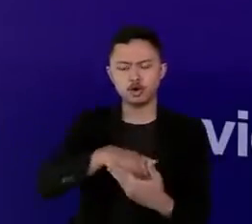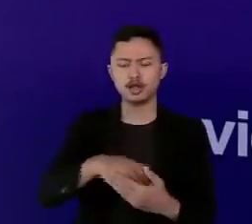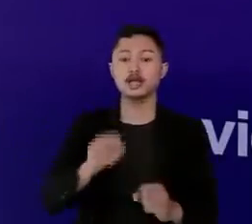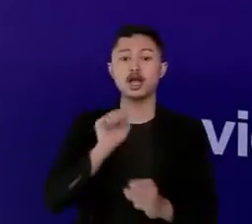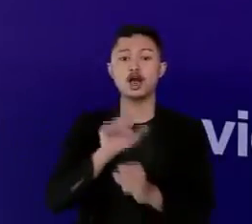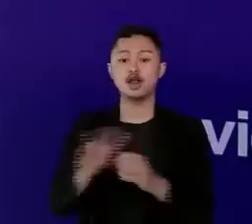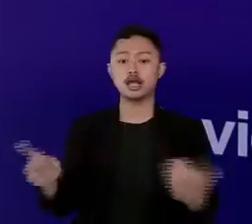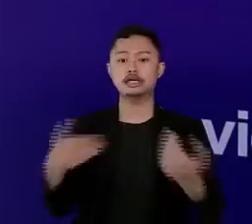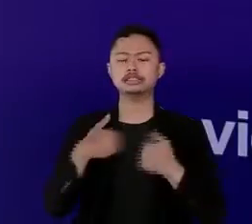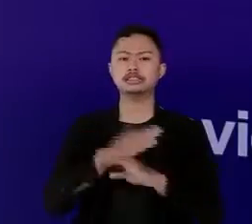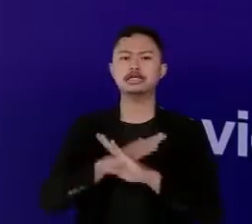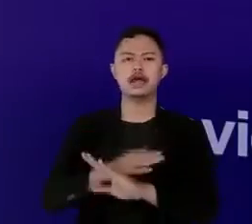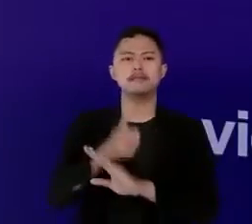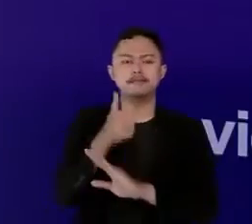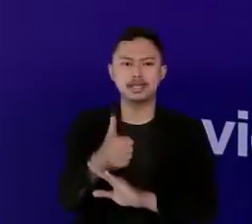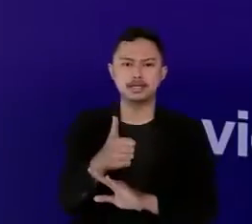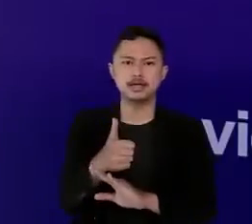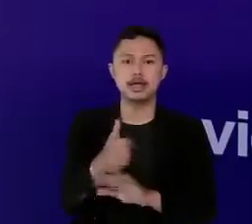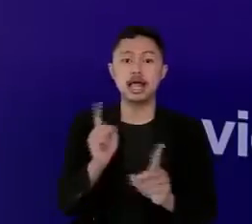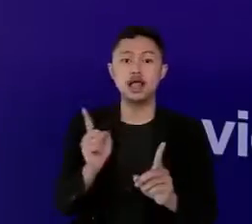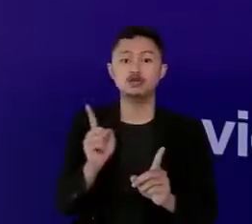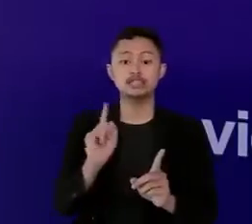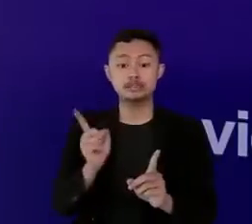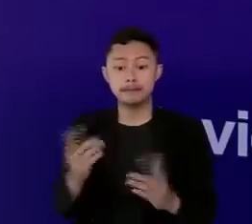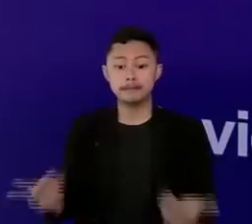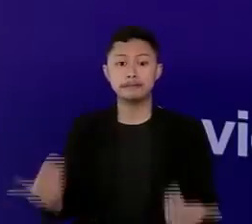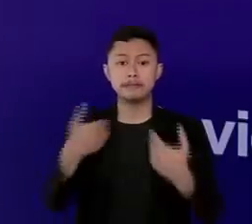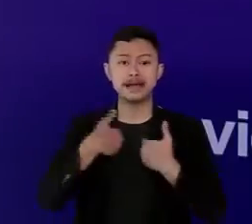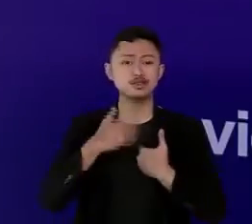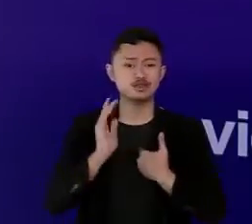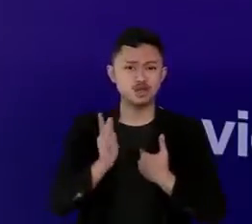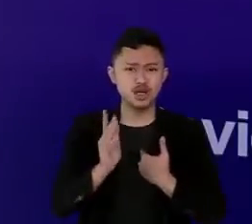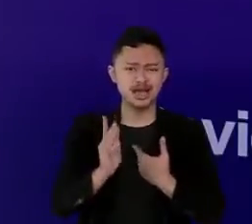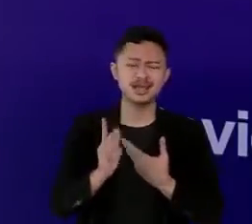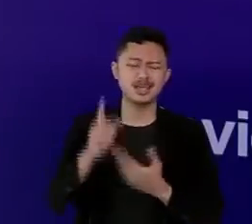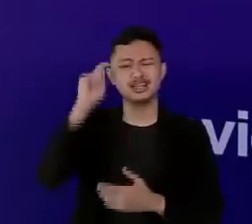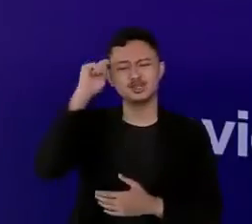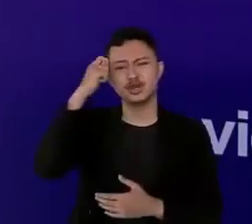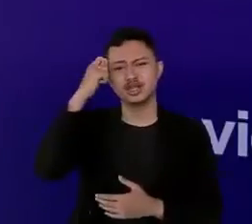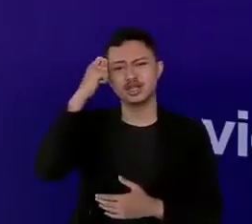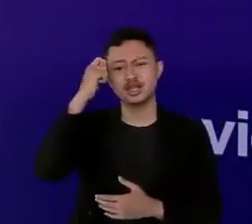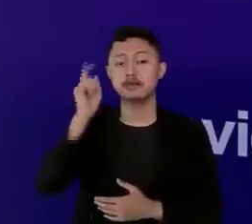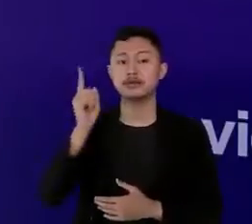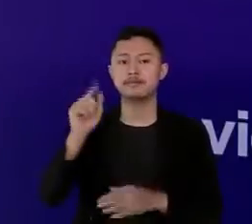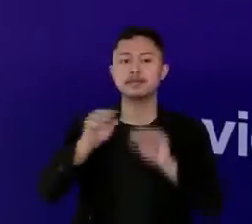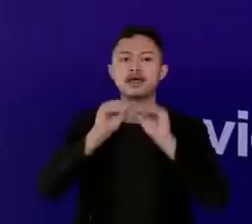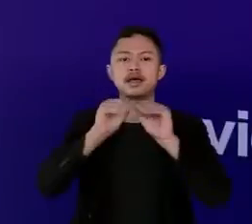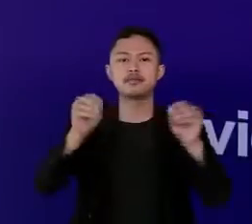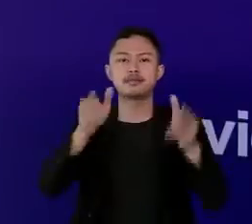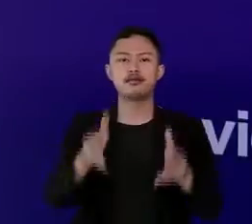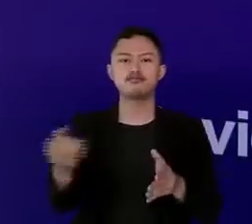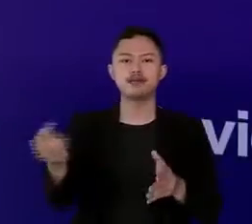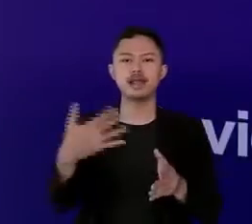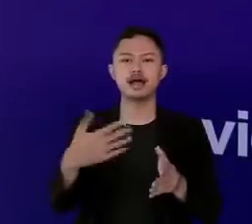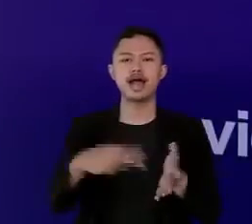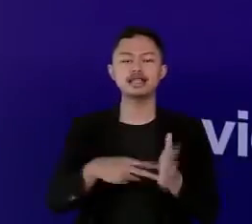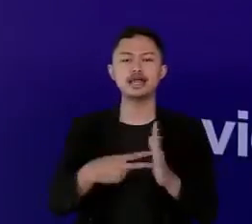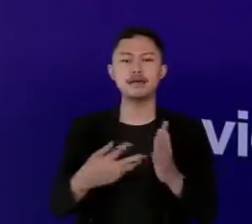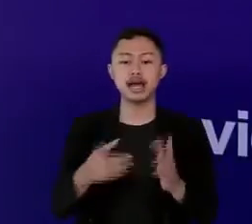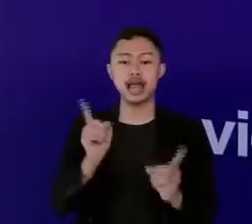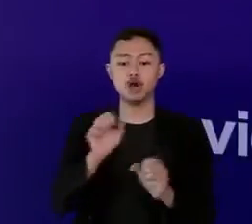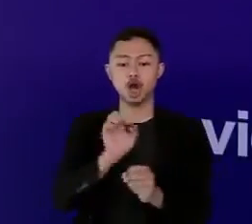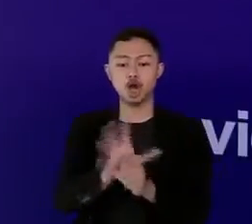ke dalam tubuh kita dan kau sudah masukkan itu kita agak susah ya karena dia tadi Pro Mardika mengatakan mudah